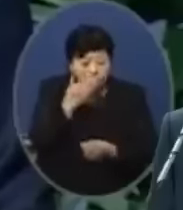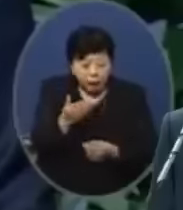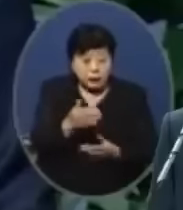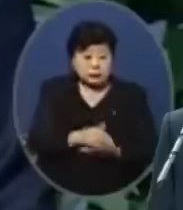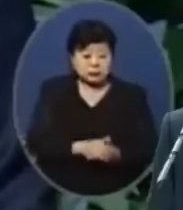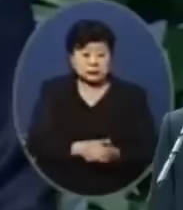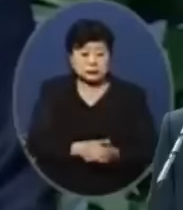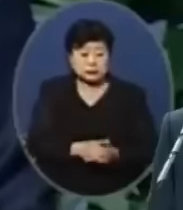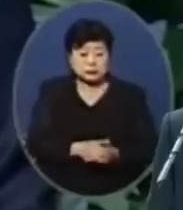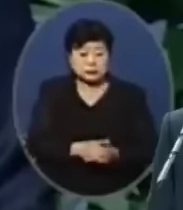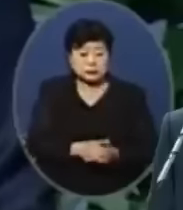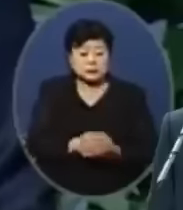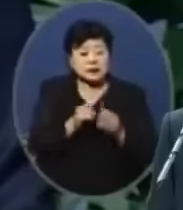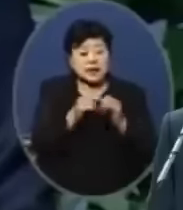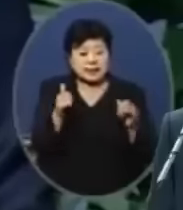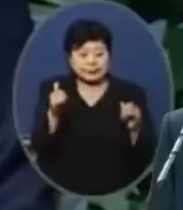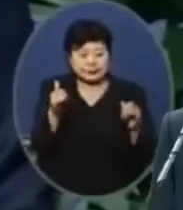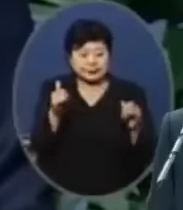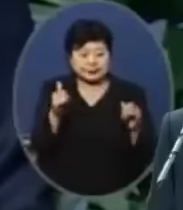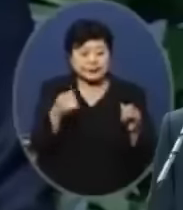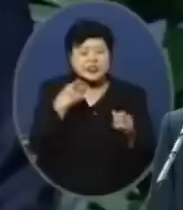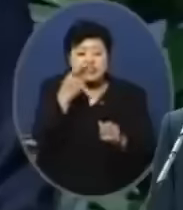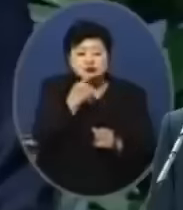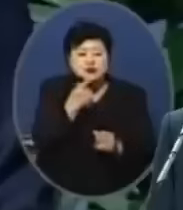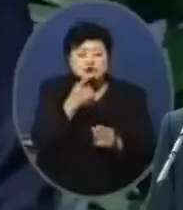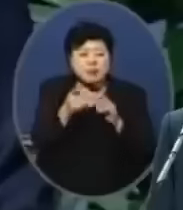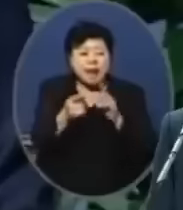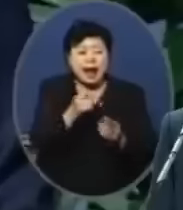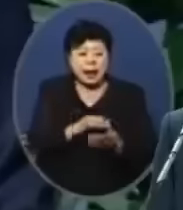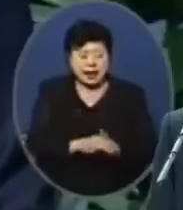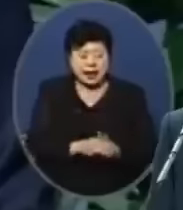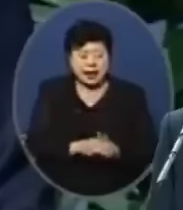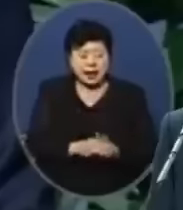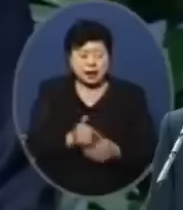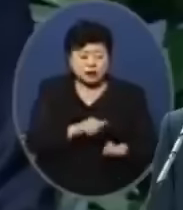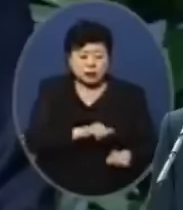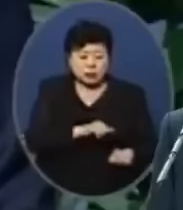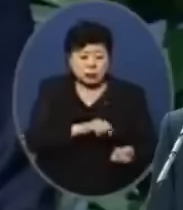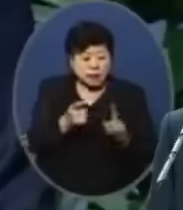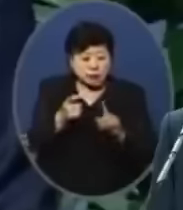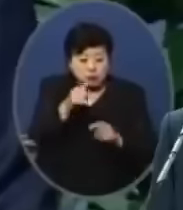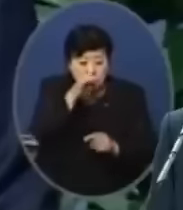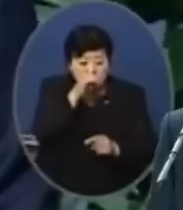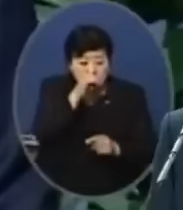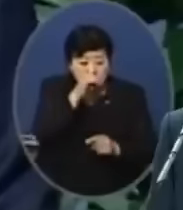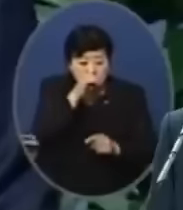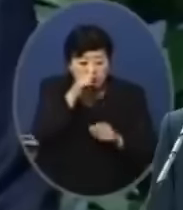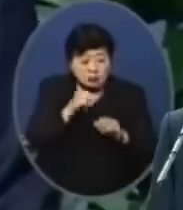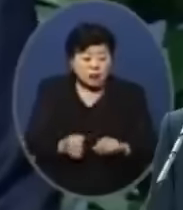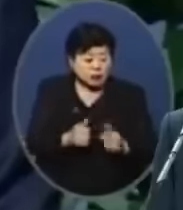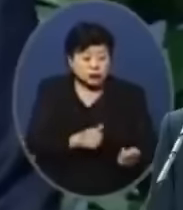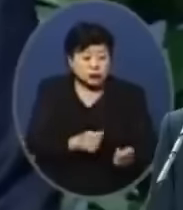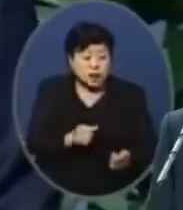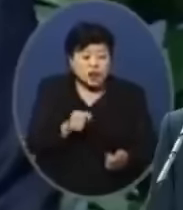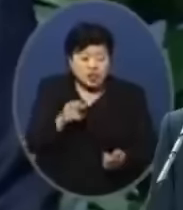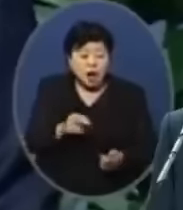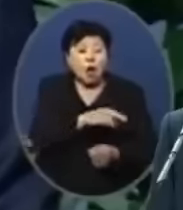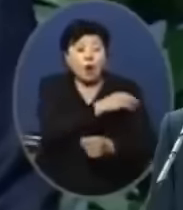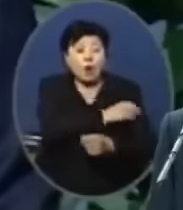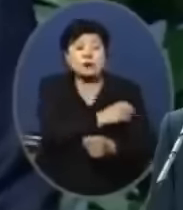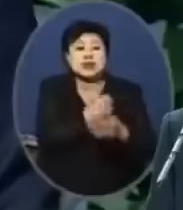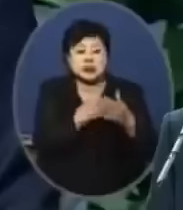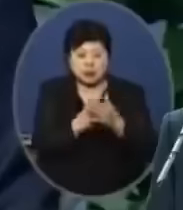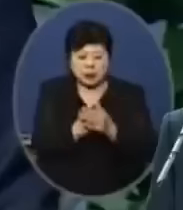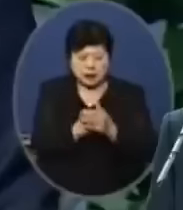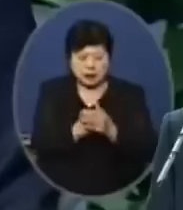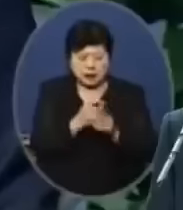것입니다. 인간은 입술의 말로서 죽기도 하고 살기도 하는 것입니다. 살고 죽는 것이 혀의 권세에 있는